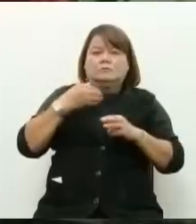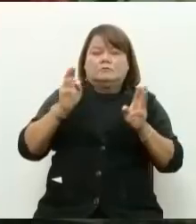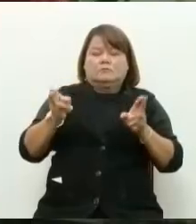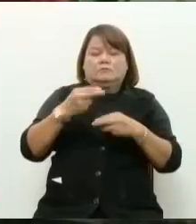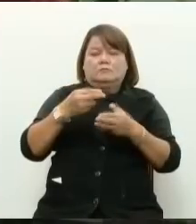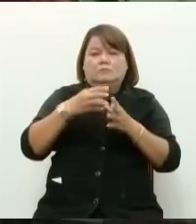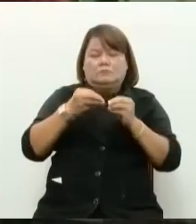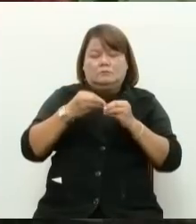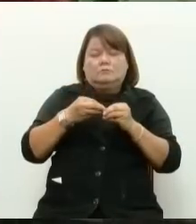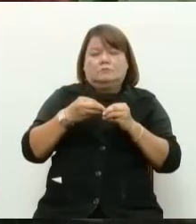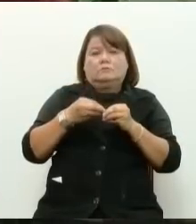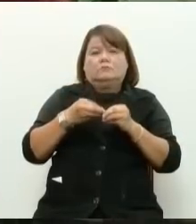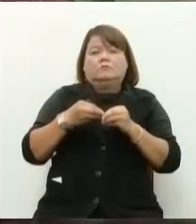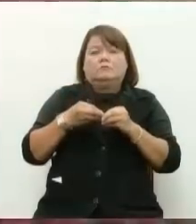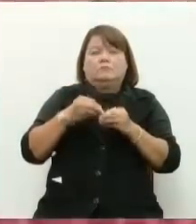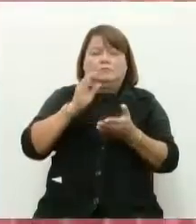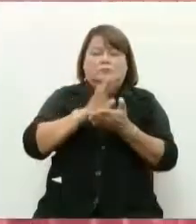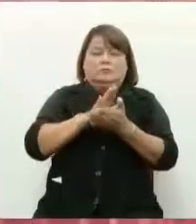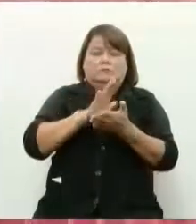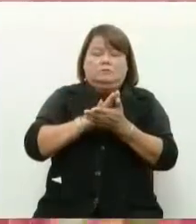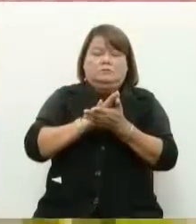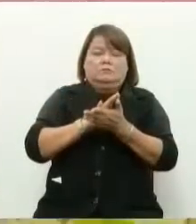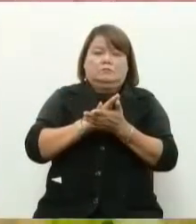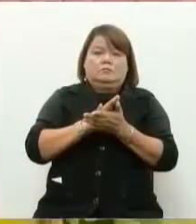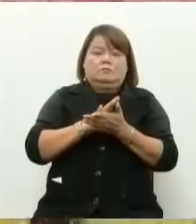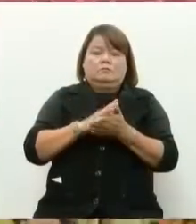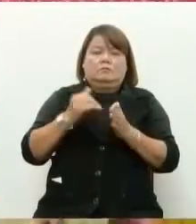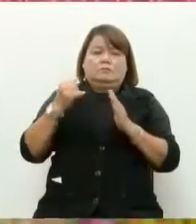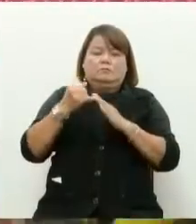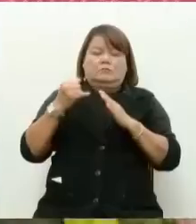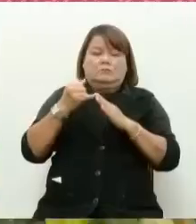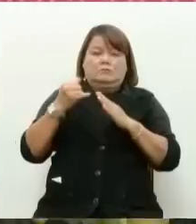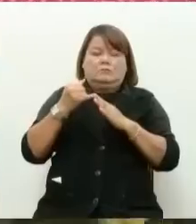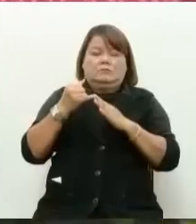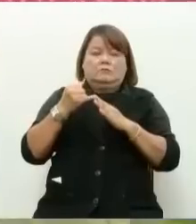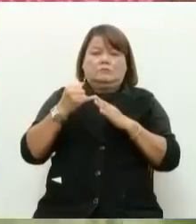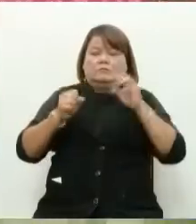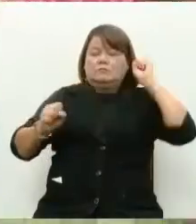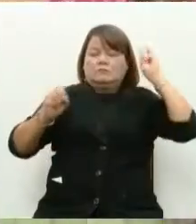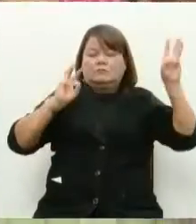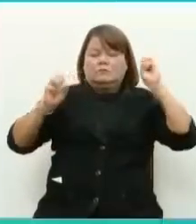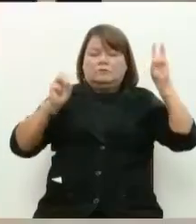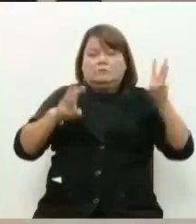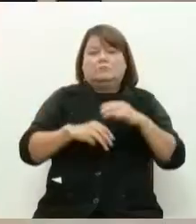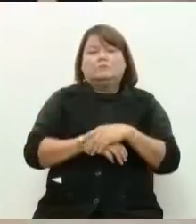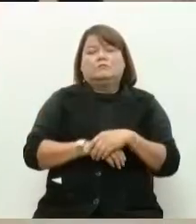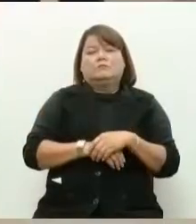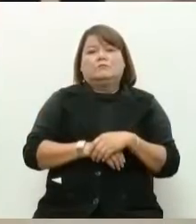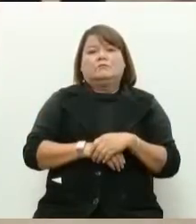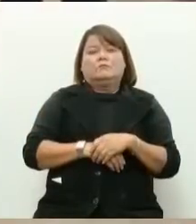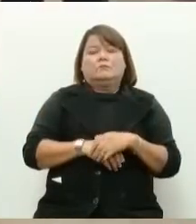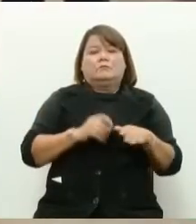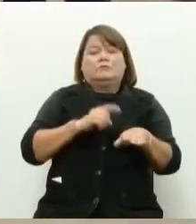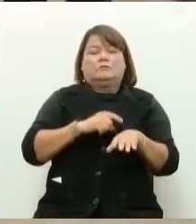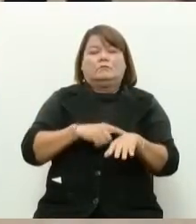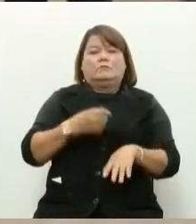มพัทระเฉลิมราชโรงเรียนนวมินทราชูทิศมัชชิมจังหวัดนครสวรรค์และเวลา